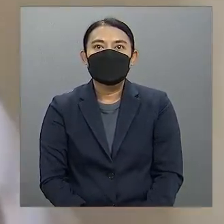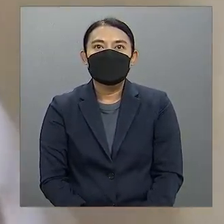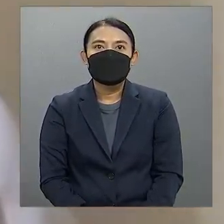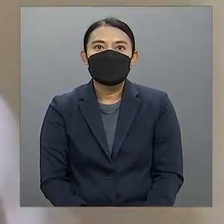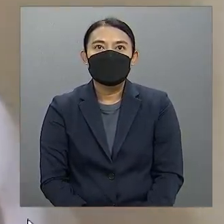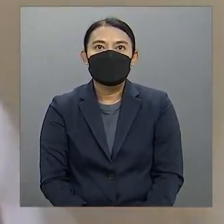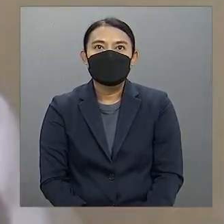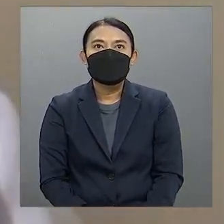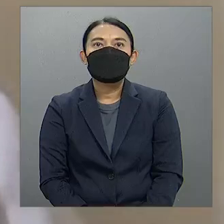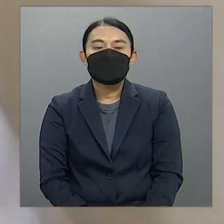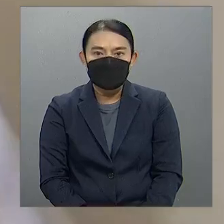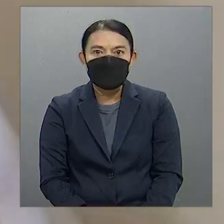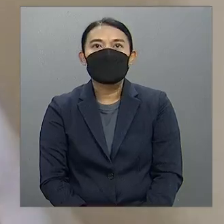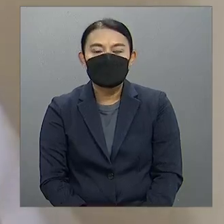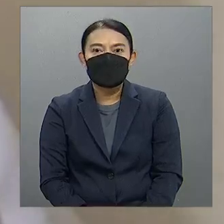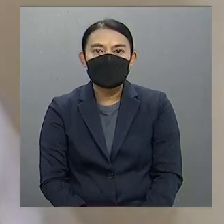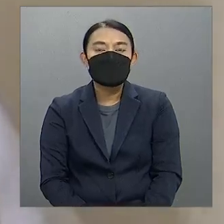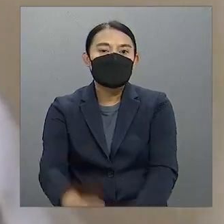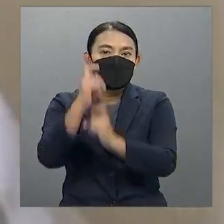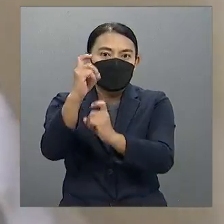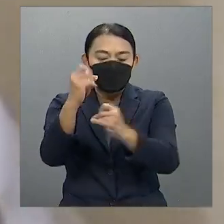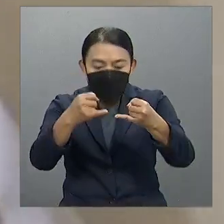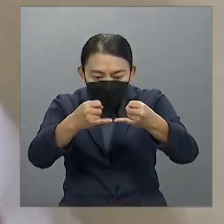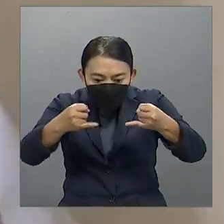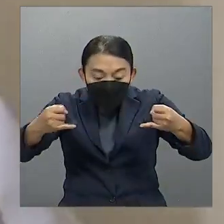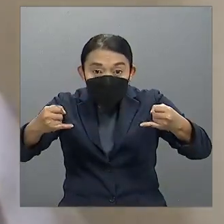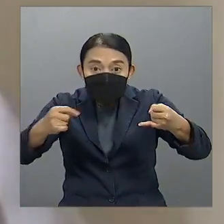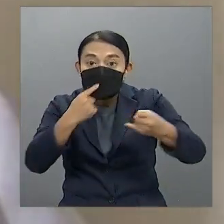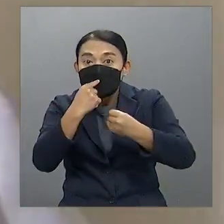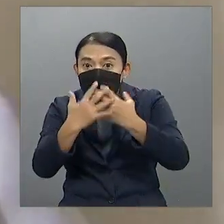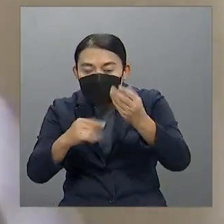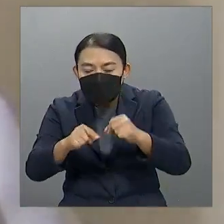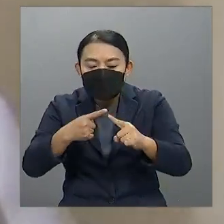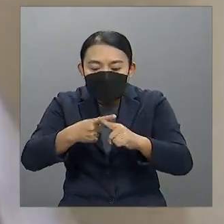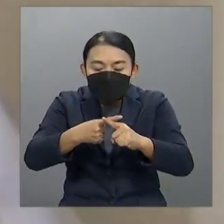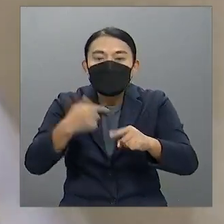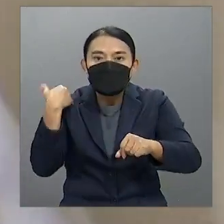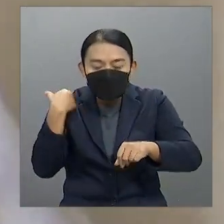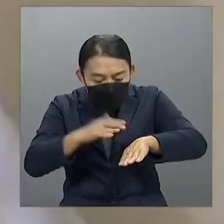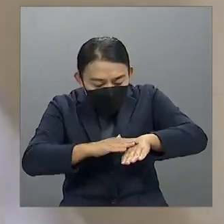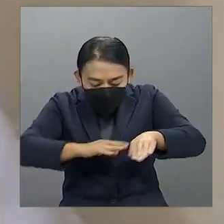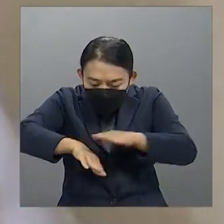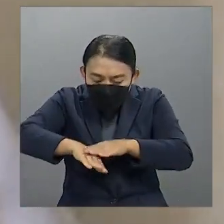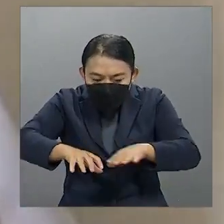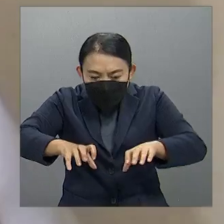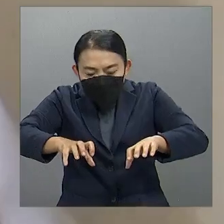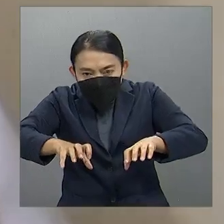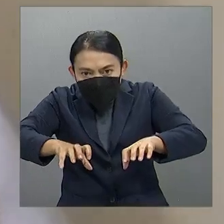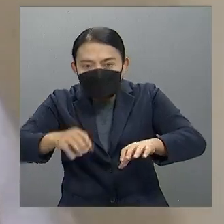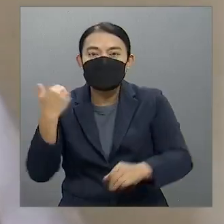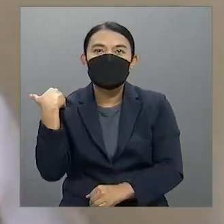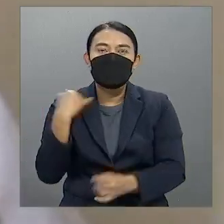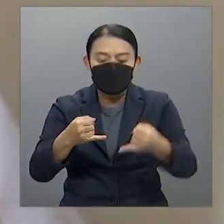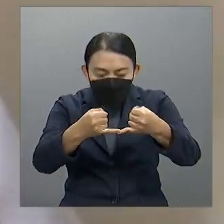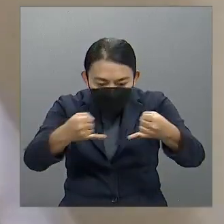ค่ะก็อันตรายจากเส้นเลือดขอดนะคะในช่วงแรกๆเนี่ยจะมีอาการปวดที่ขาแล้วก็เป็นตะคริวได้ค่ะหากเส้นเลือดขอดมีขนาดที่ใหญ่ขึ้นแล้วก็เ